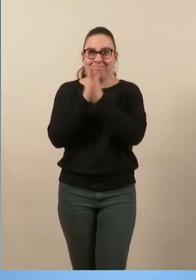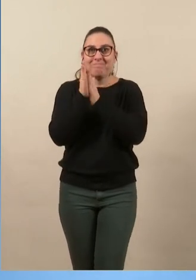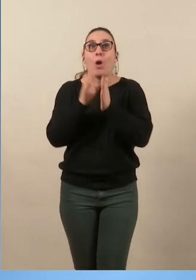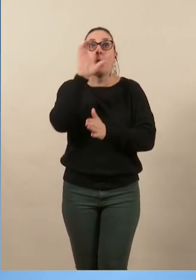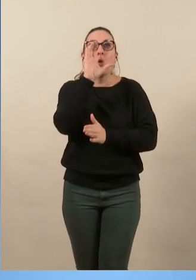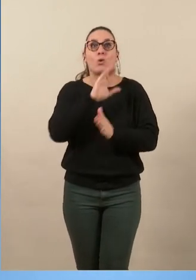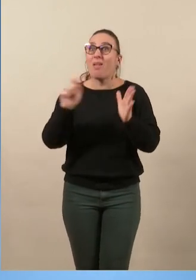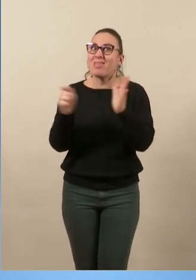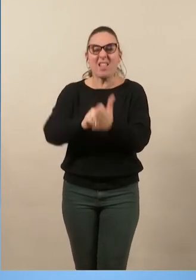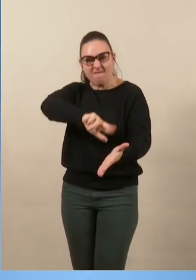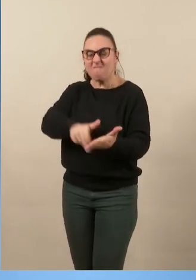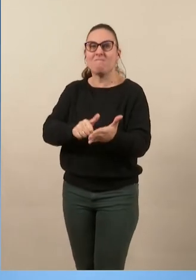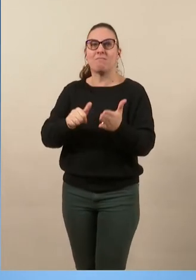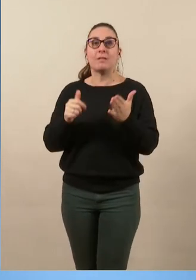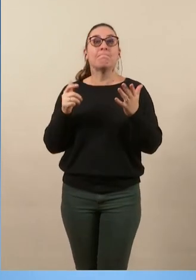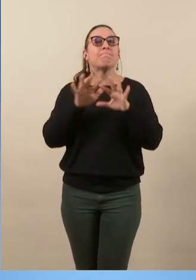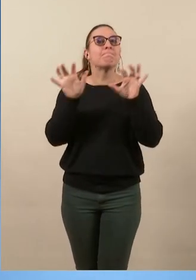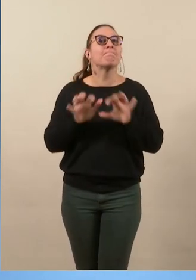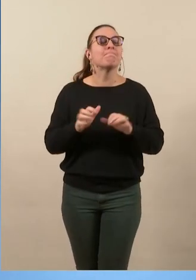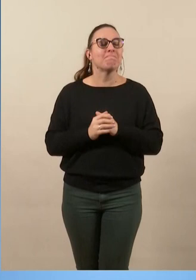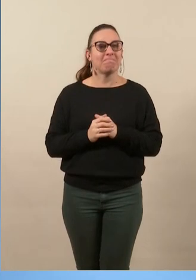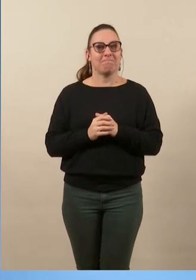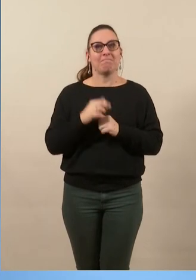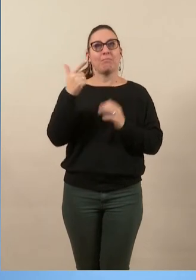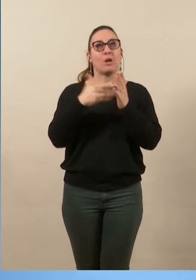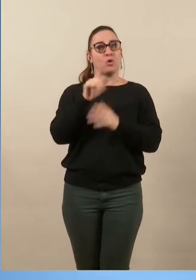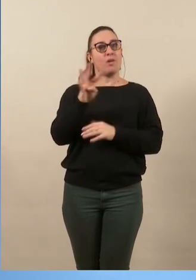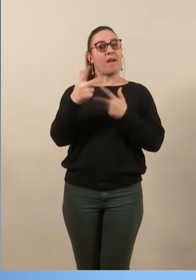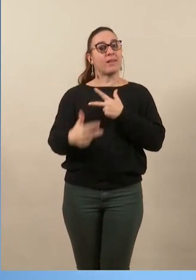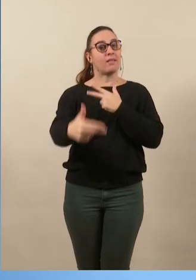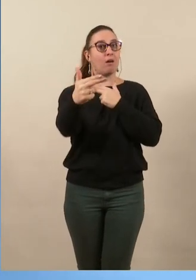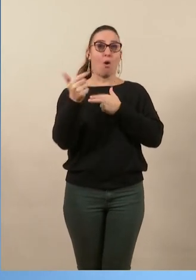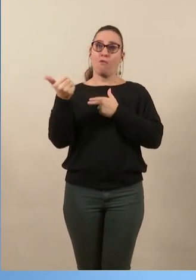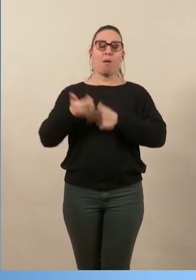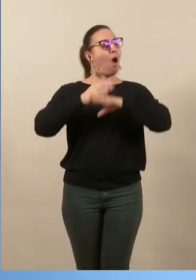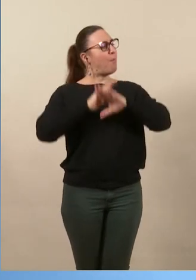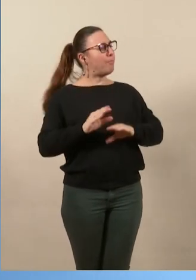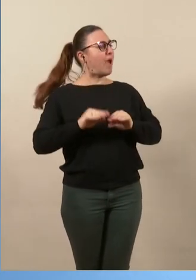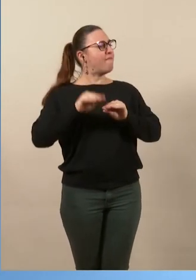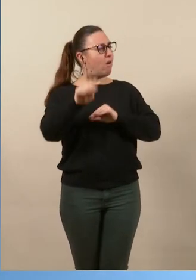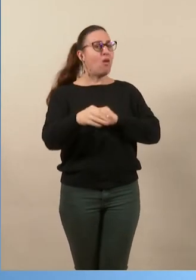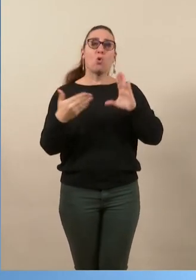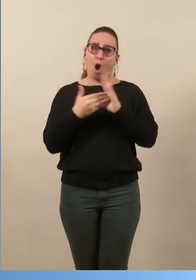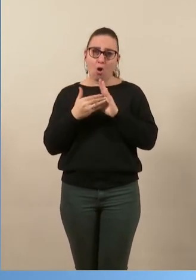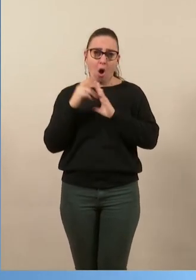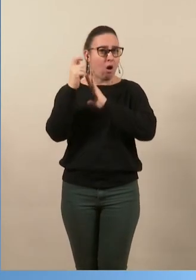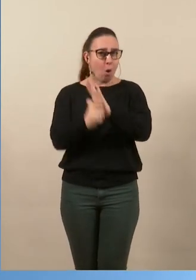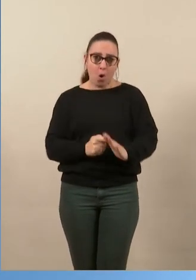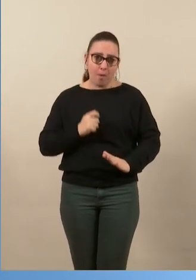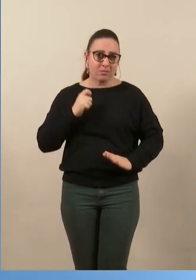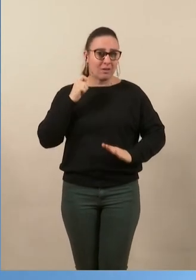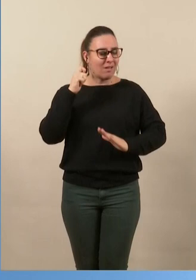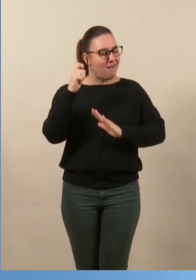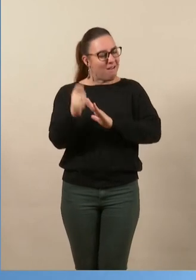concrétisée parce que pour 2024 de toute évidence vous considérez que la vente va être faite donc on va recommencer le sketch on va encore